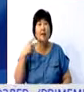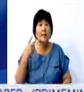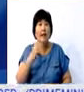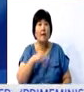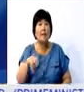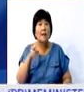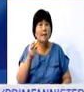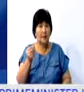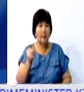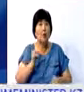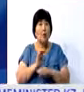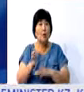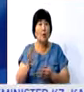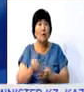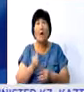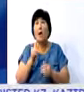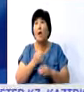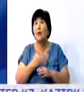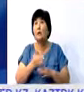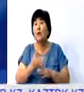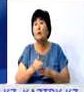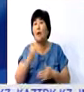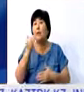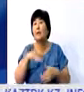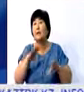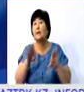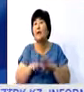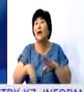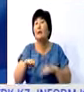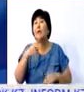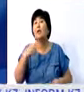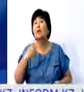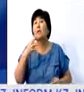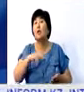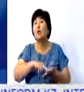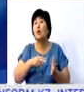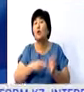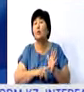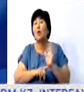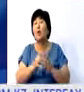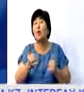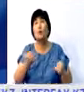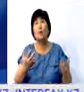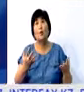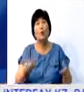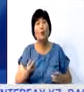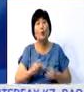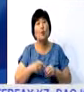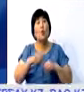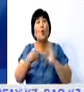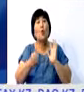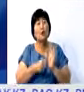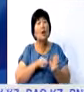миллиард теңгенің өнімі өндірілді. Әртараптандыру бағдарламасына сәйкес аймақта 22 жоба қолға алынса, бүгінгі күнің